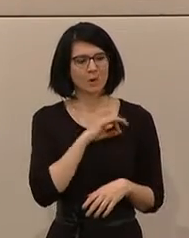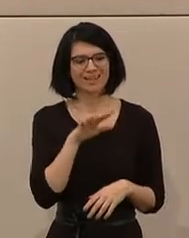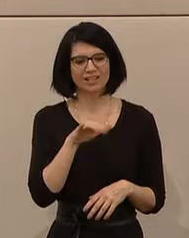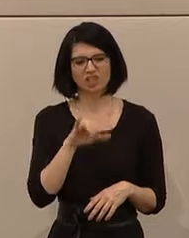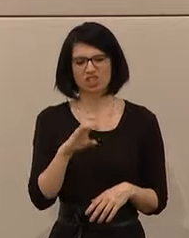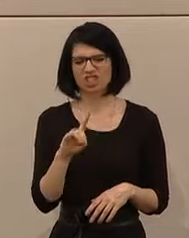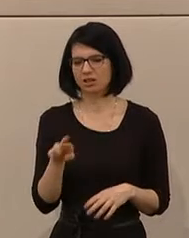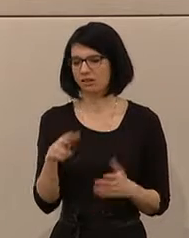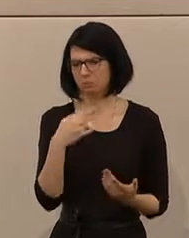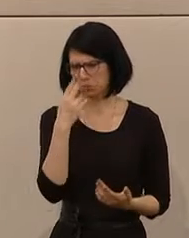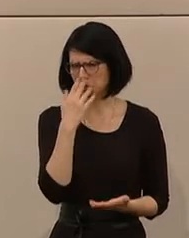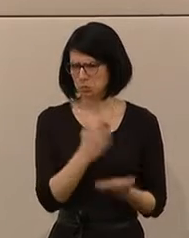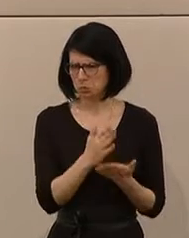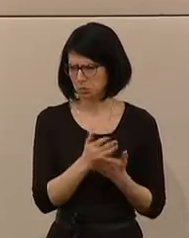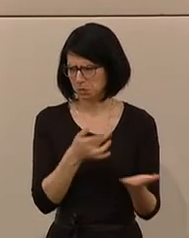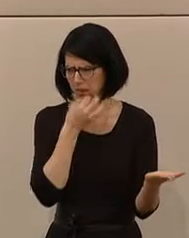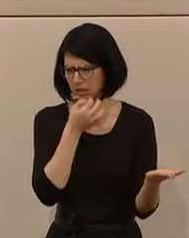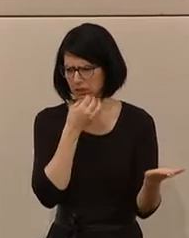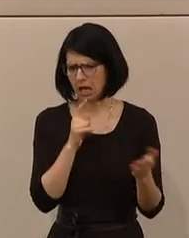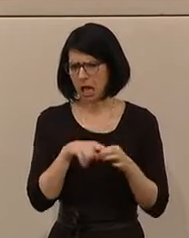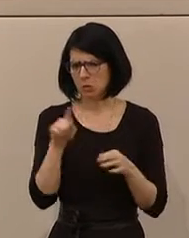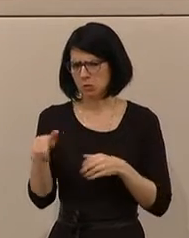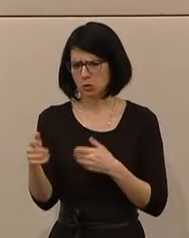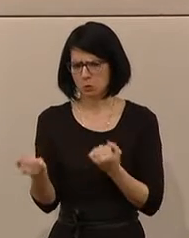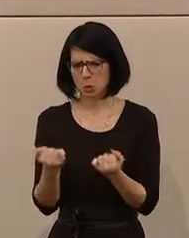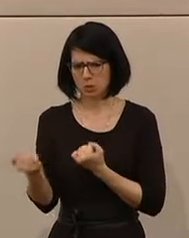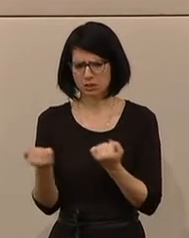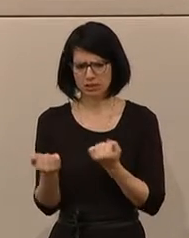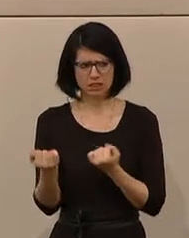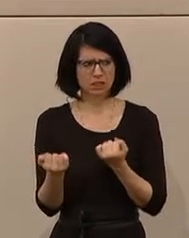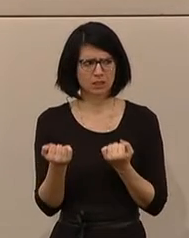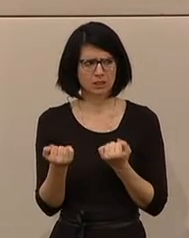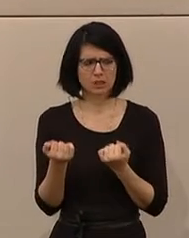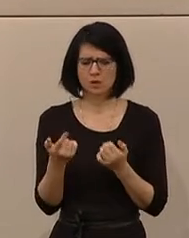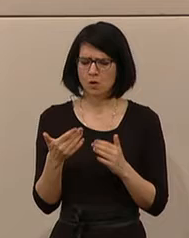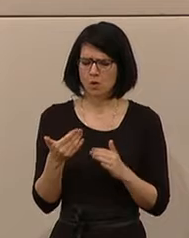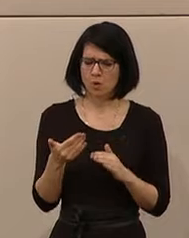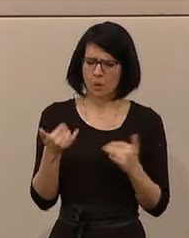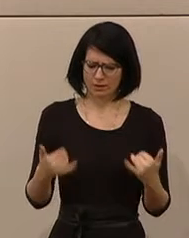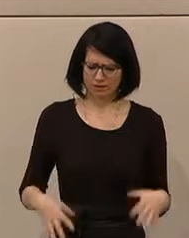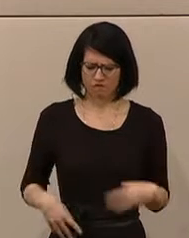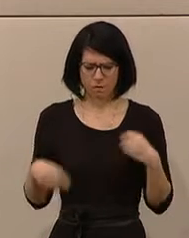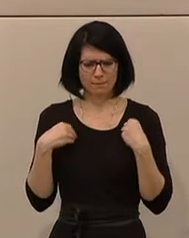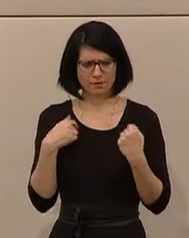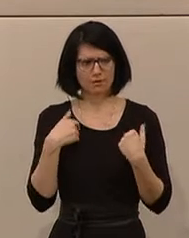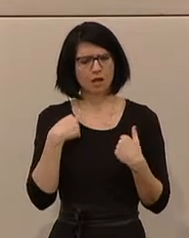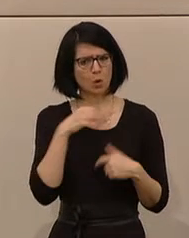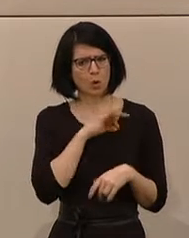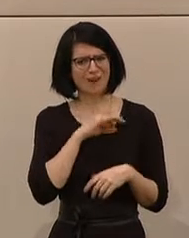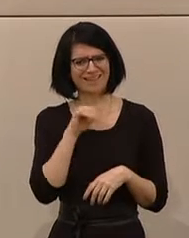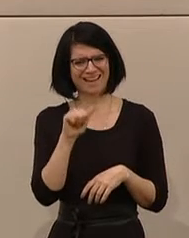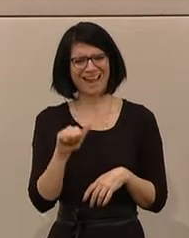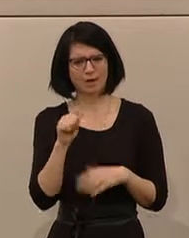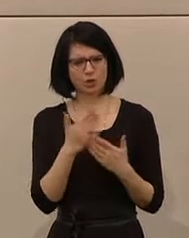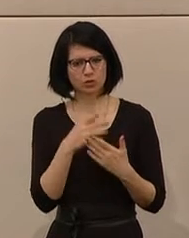sieht man, dass nach wie vor auch beim Kapitel Außenpolitik das gilt, was heute Vormittag der Kollege Angerer gesagt hat. Es ist